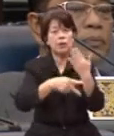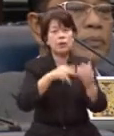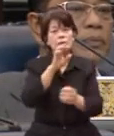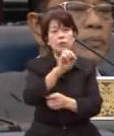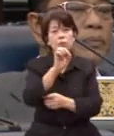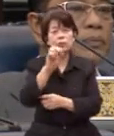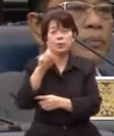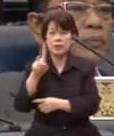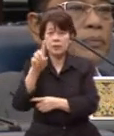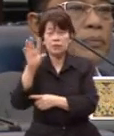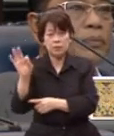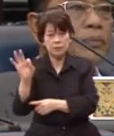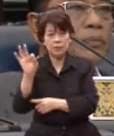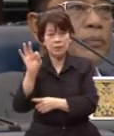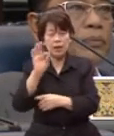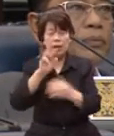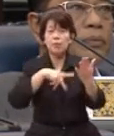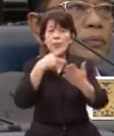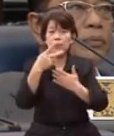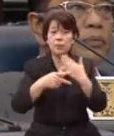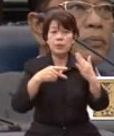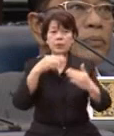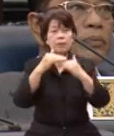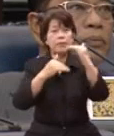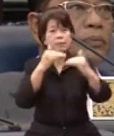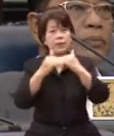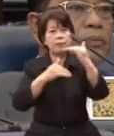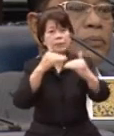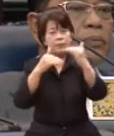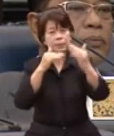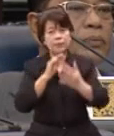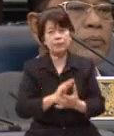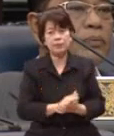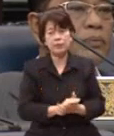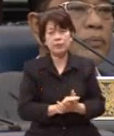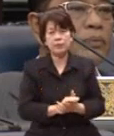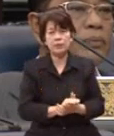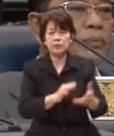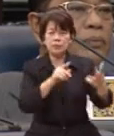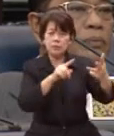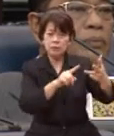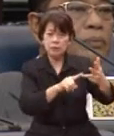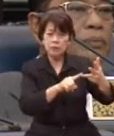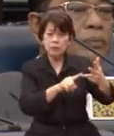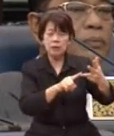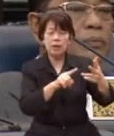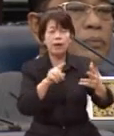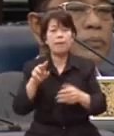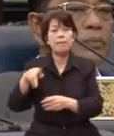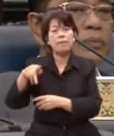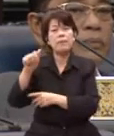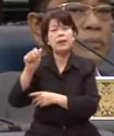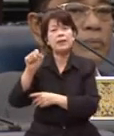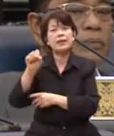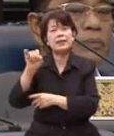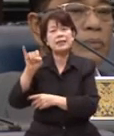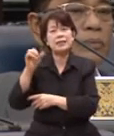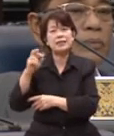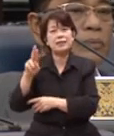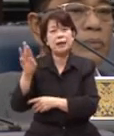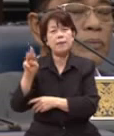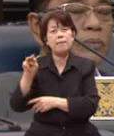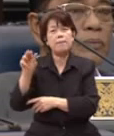00119 Project pembangunan dimana kalau kita lihat telah disentuh oleh pasimas dan juga